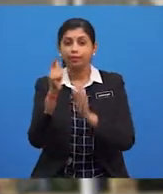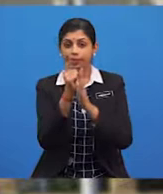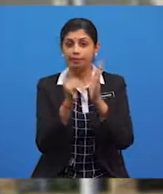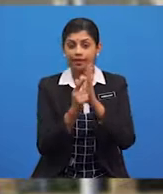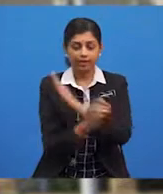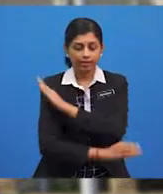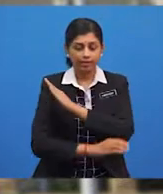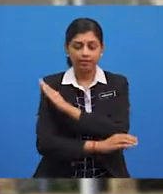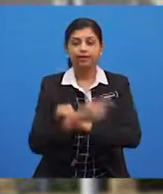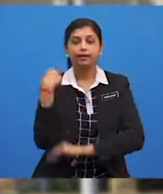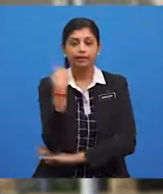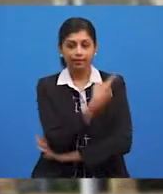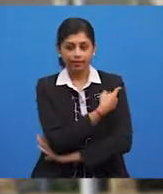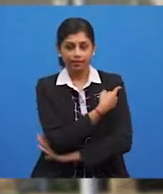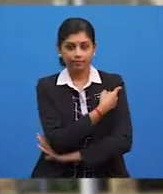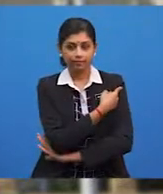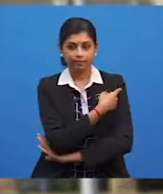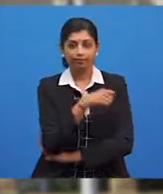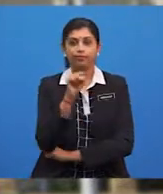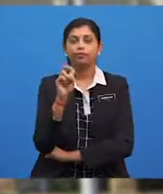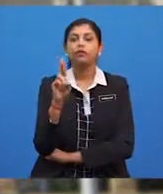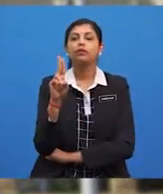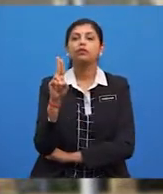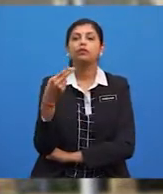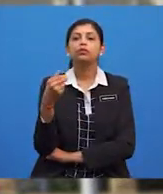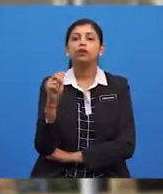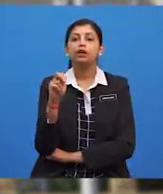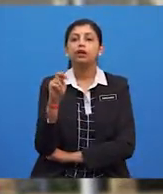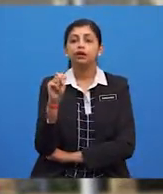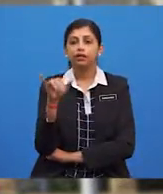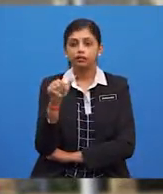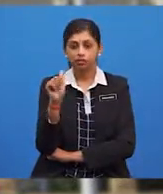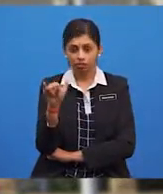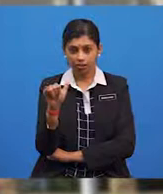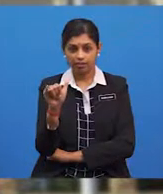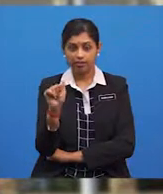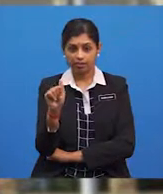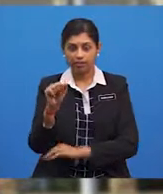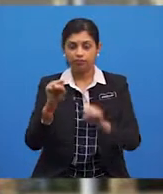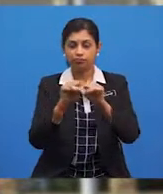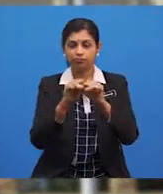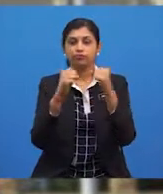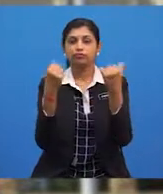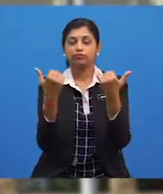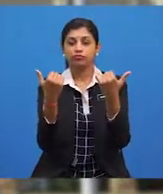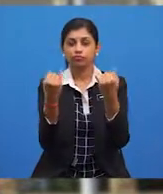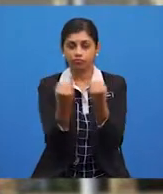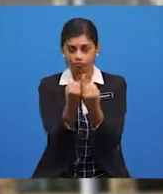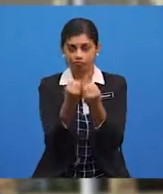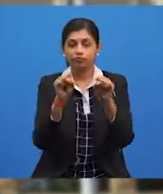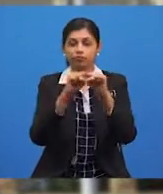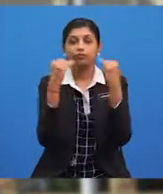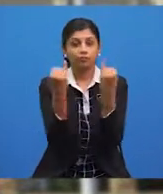Suruhanjaya ini telah ditubuhkan pada bulan Mac tahun 1956 di Britain. Tujuan Suruhanjaya